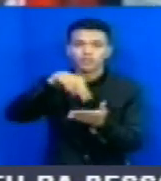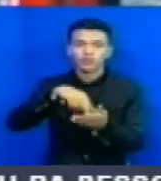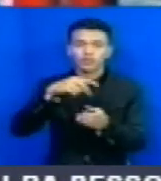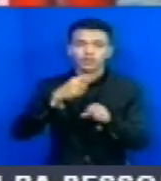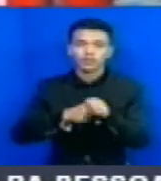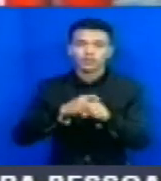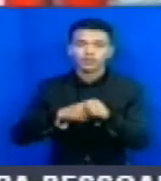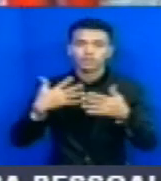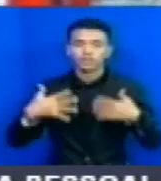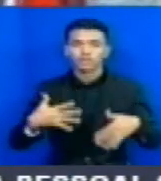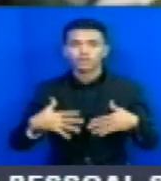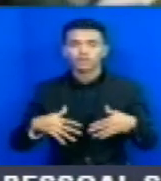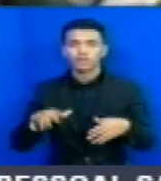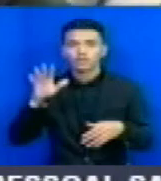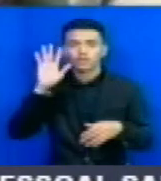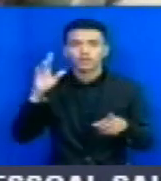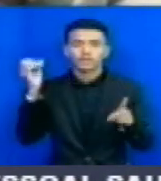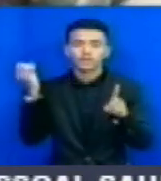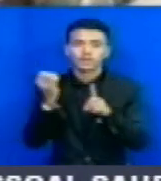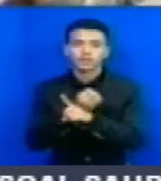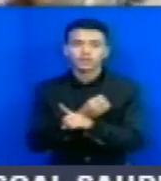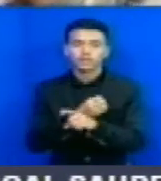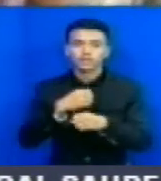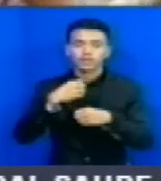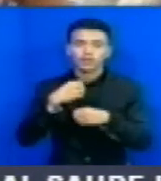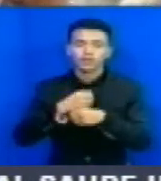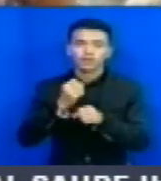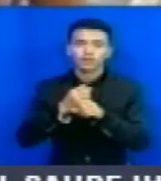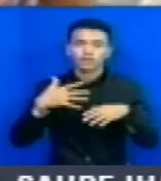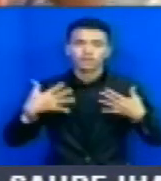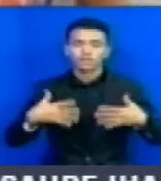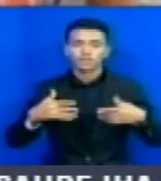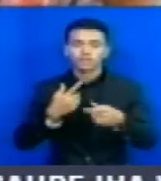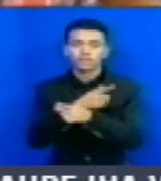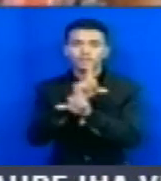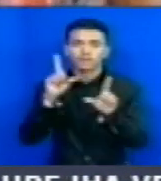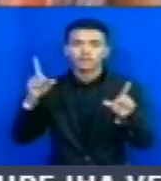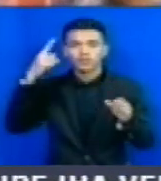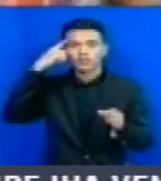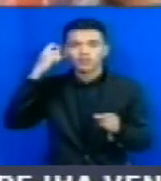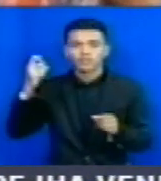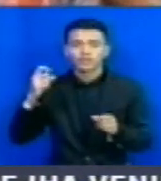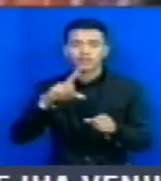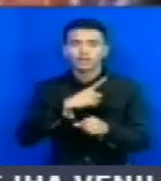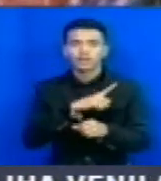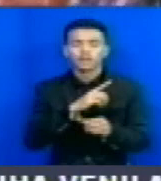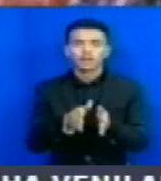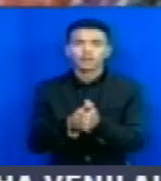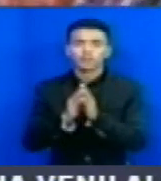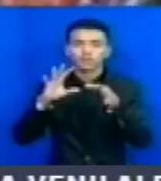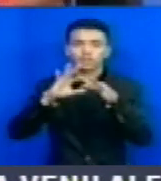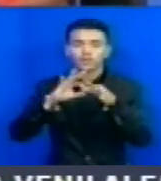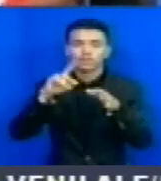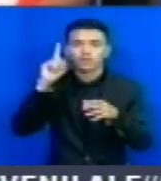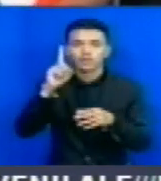tempo resistensia. Nini objetivo maka luta ba libertasyon. Tambane, lere husu atu membro